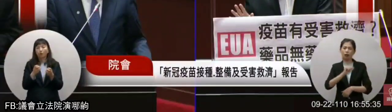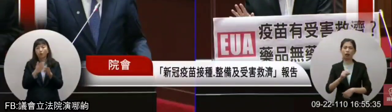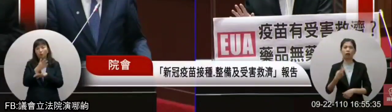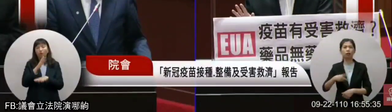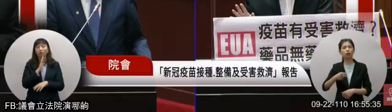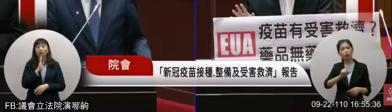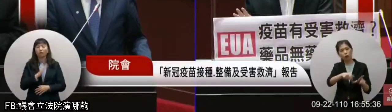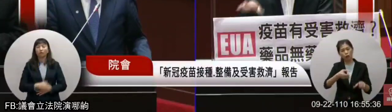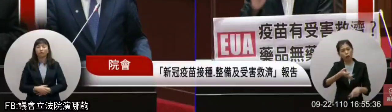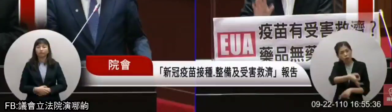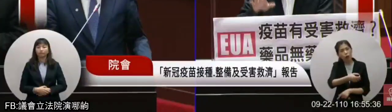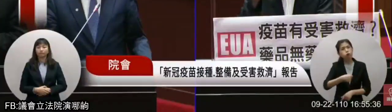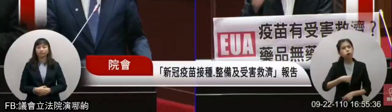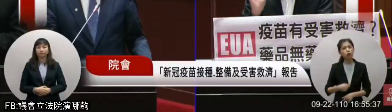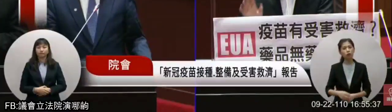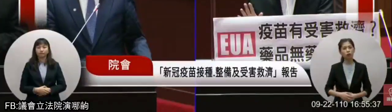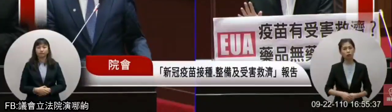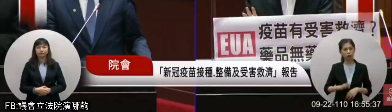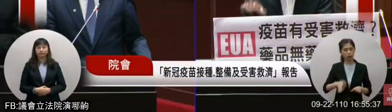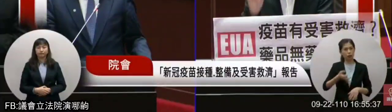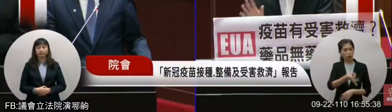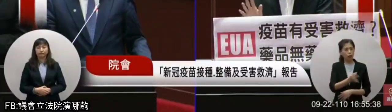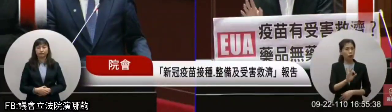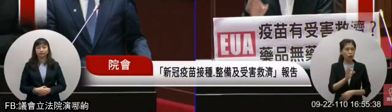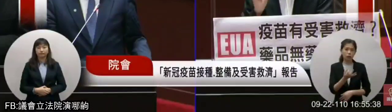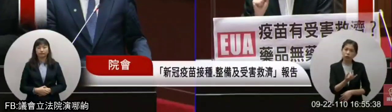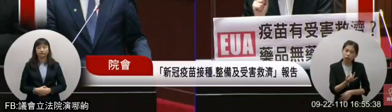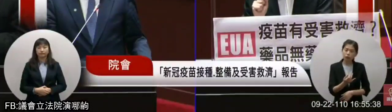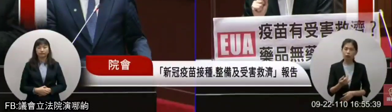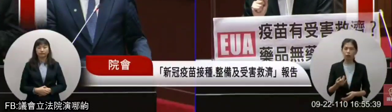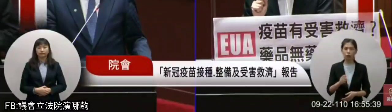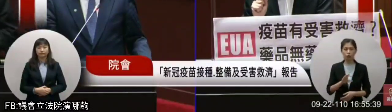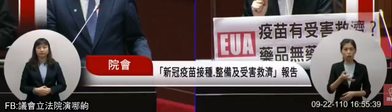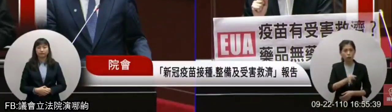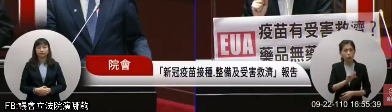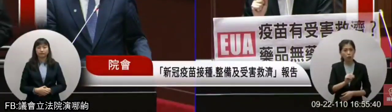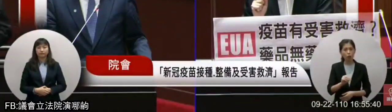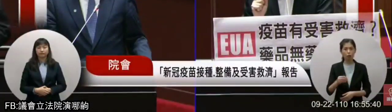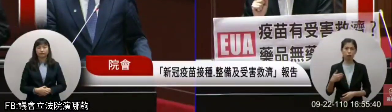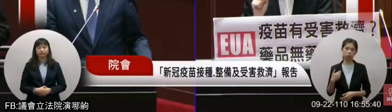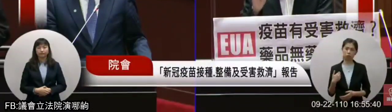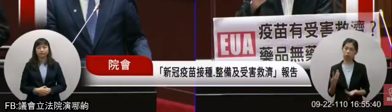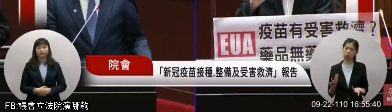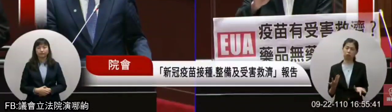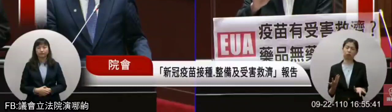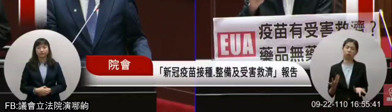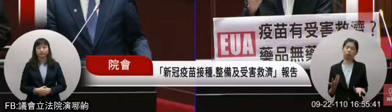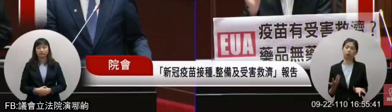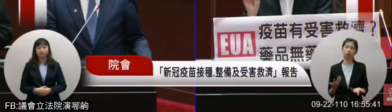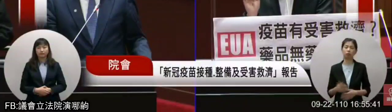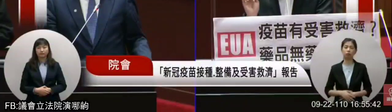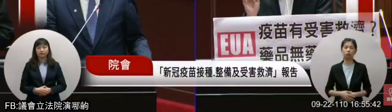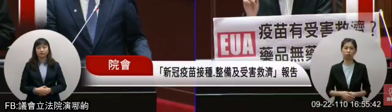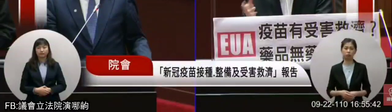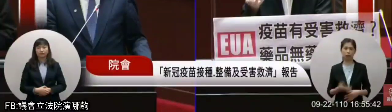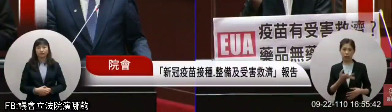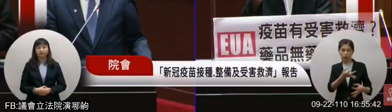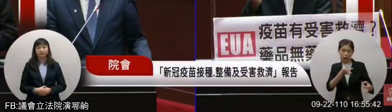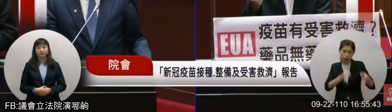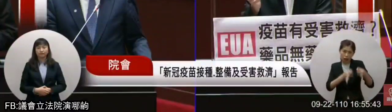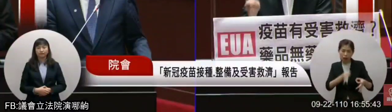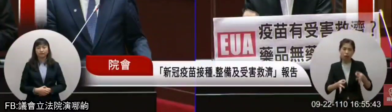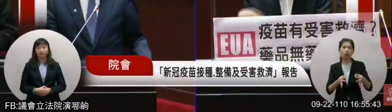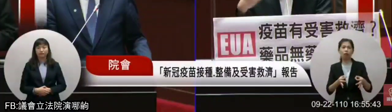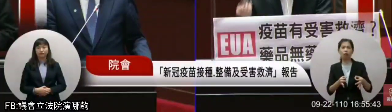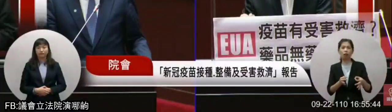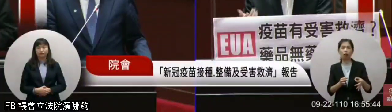钱。哦，我不知道你现在到底付了没，怎么付是大问题哦。哦，你那个议价程序还没结束，没有签合